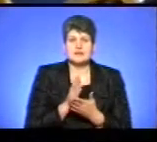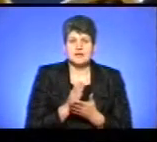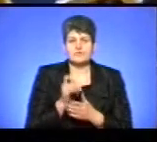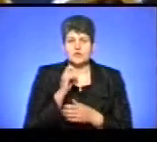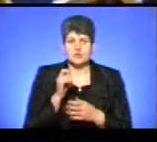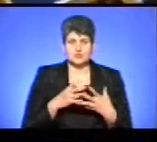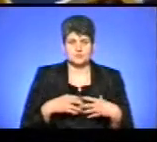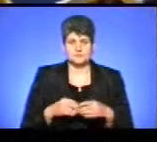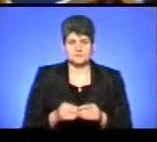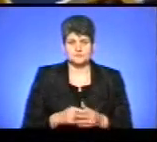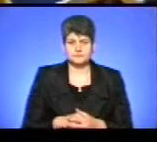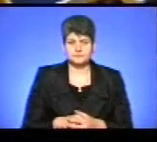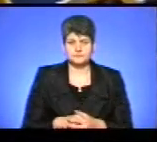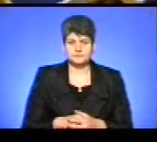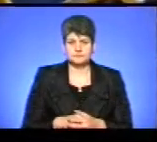українською сім'єю.